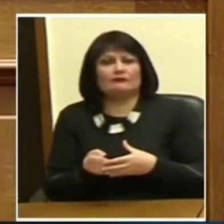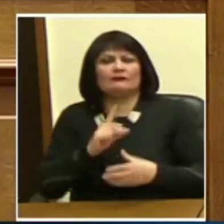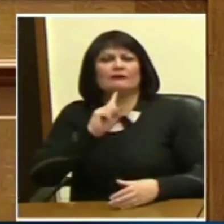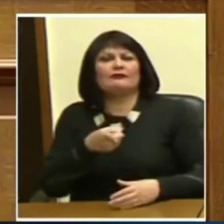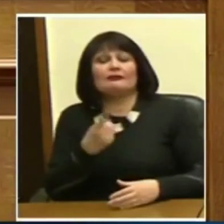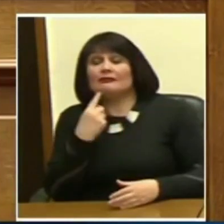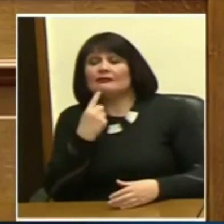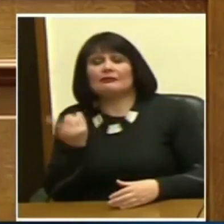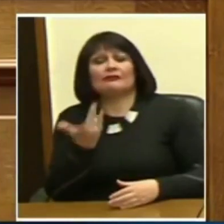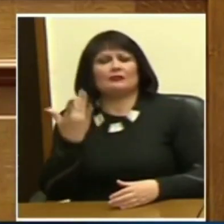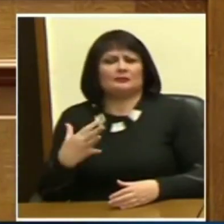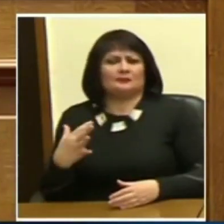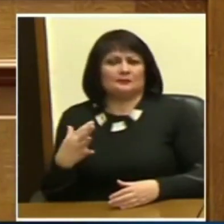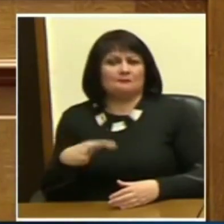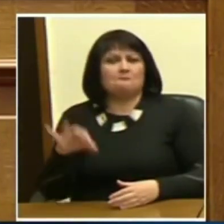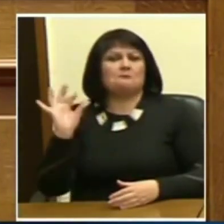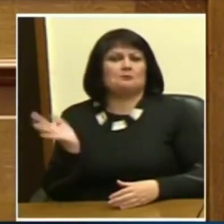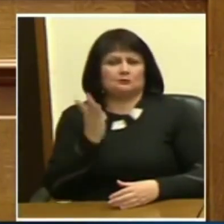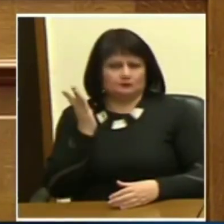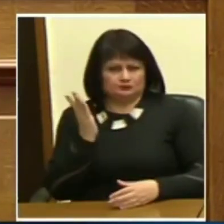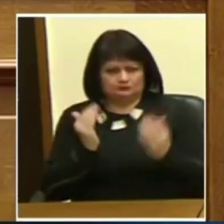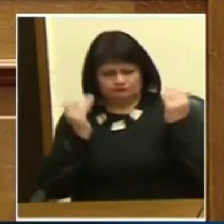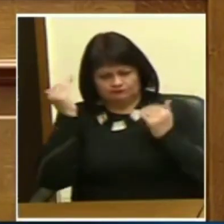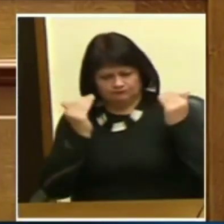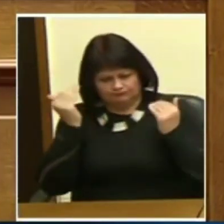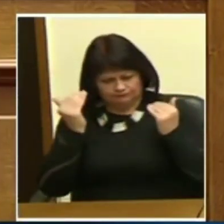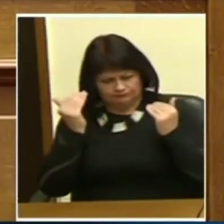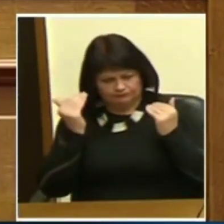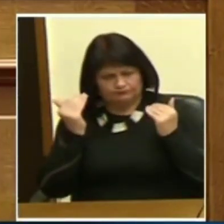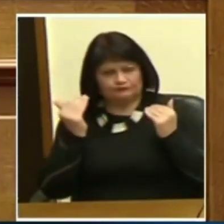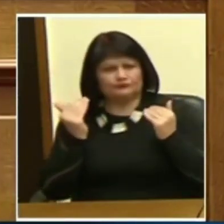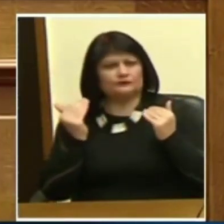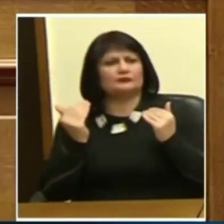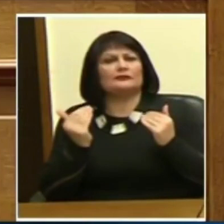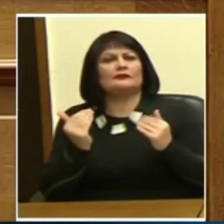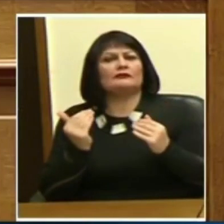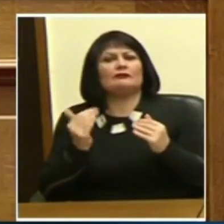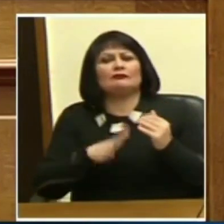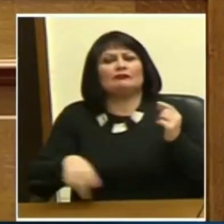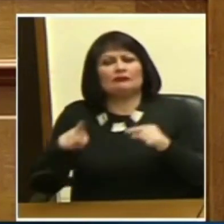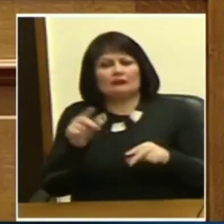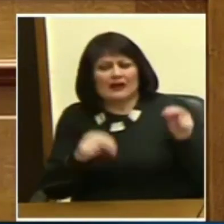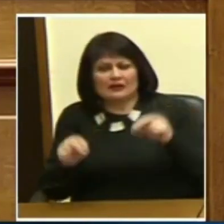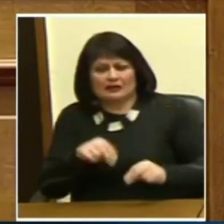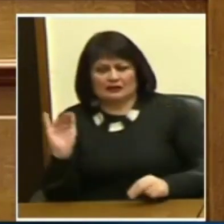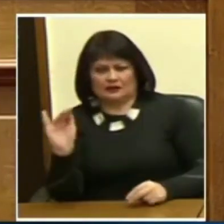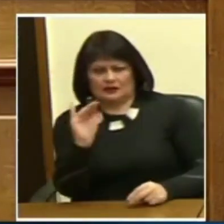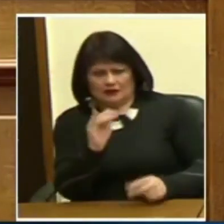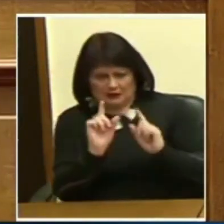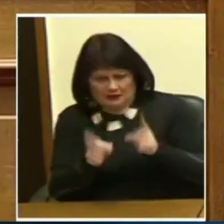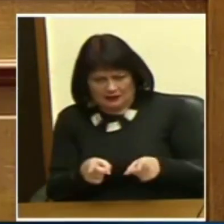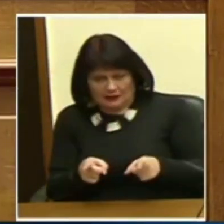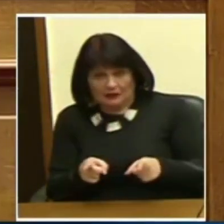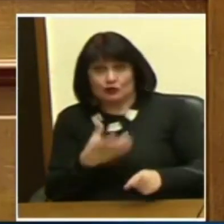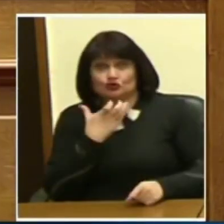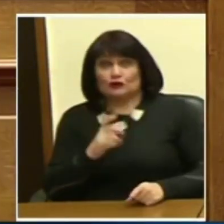την οποία σε περίπτωση αμφισβήτησης για το αν η αίτηση δημοψηφίσματος με λαϊκή πρωτοβουλία αφορά κρίσιμο εθνικό